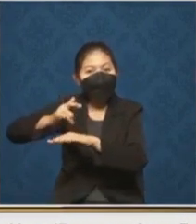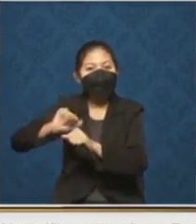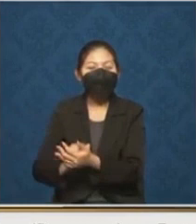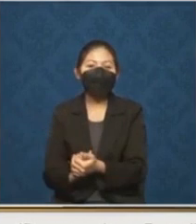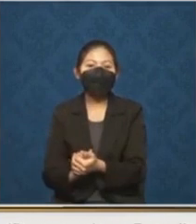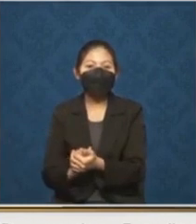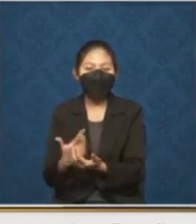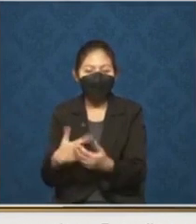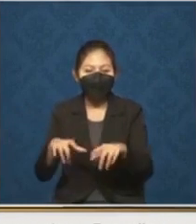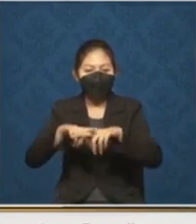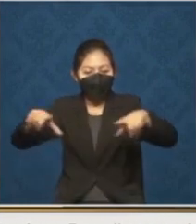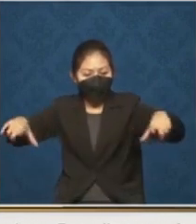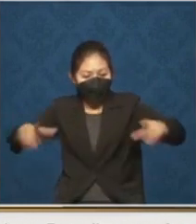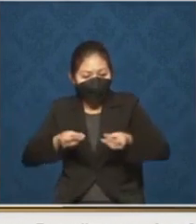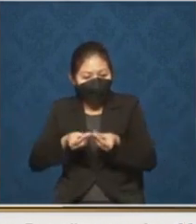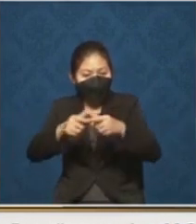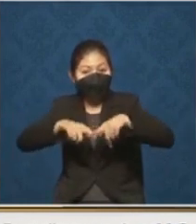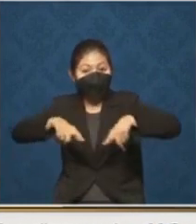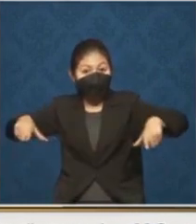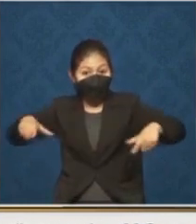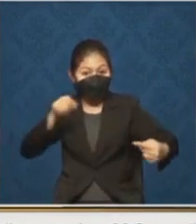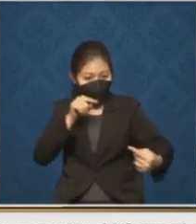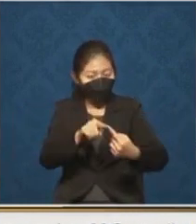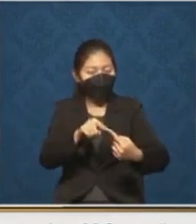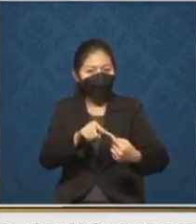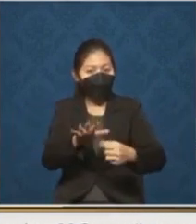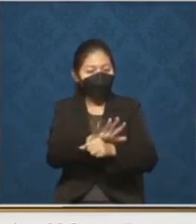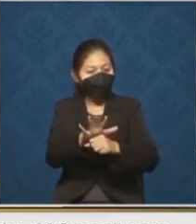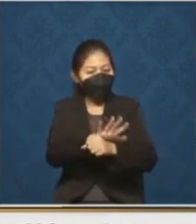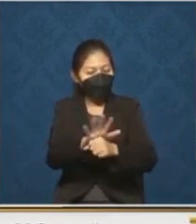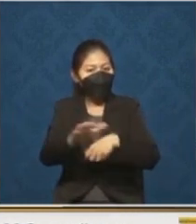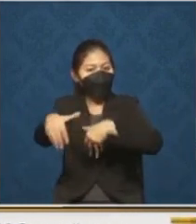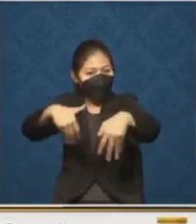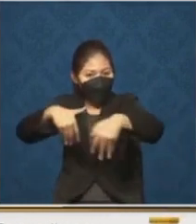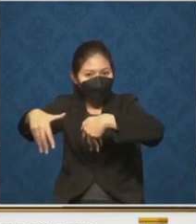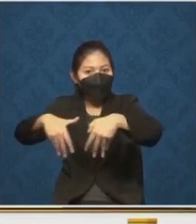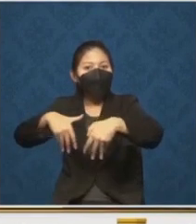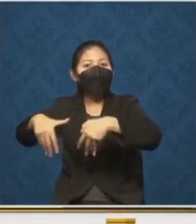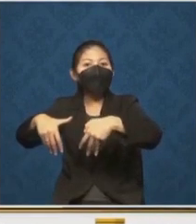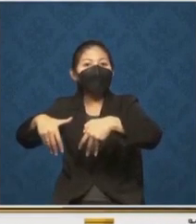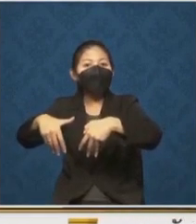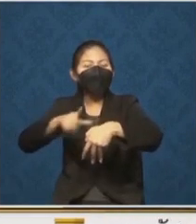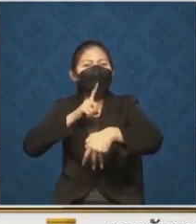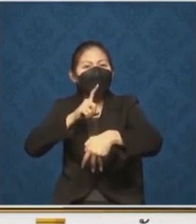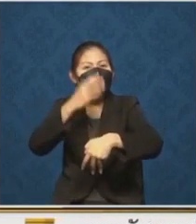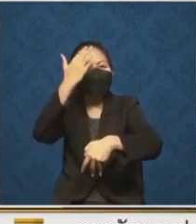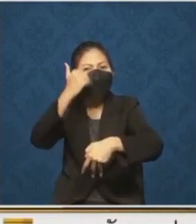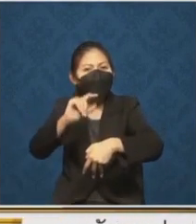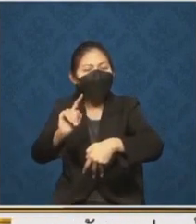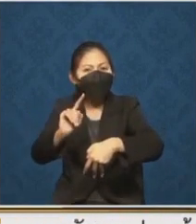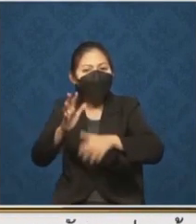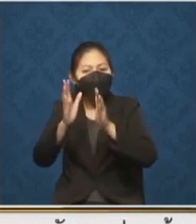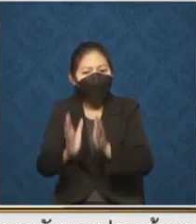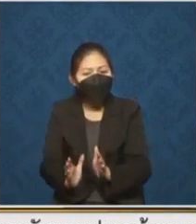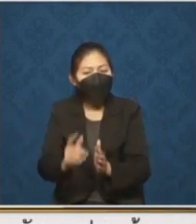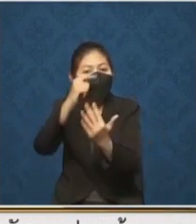ีขนาดของที่ดินเหมาะสมกับประชาชนที่จะอยู่แต่ทำไมคน